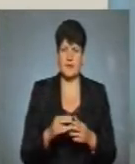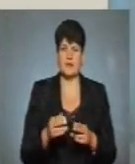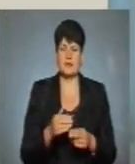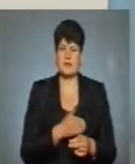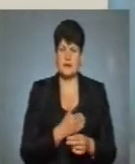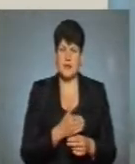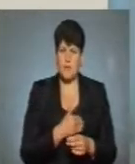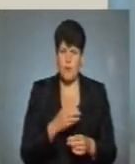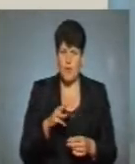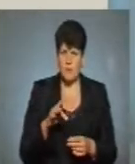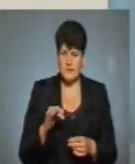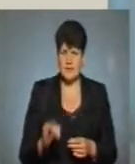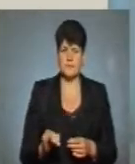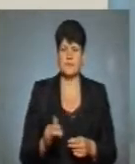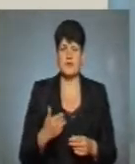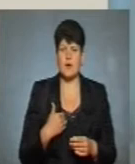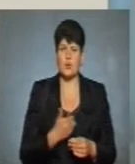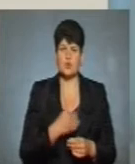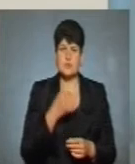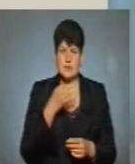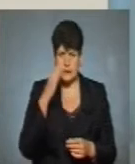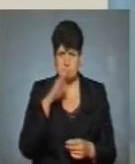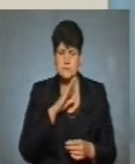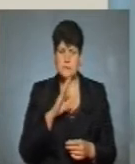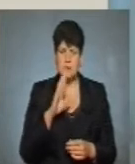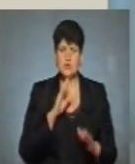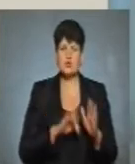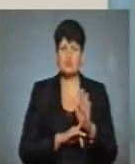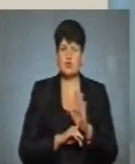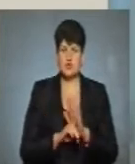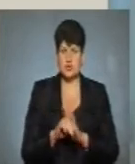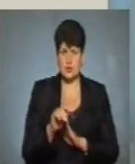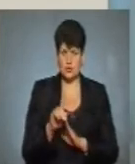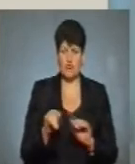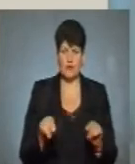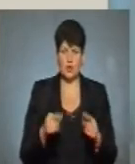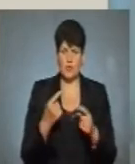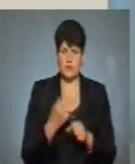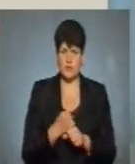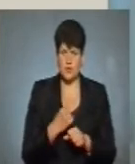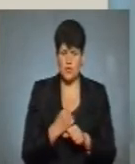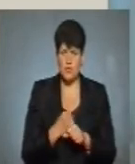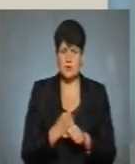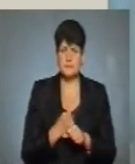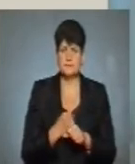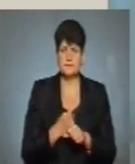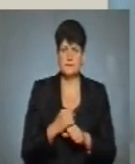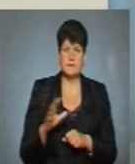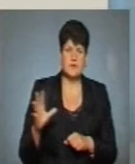термометрів. Я хочу запевнити батьків, що з початком відновлення роботи в дошкільних установах